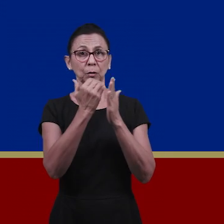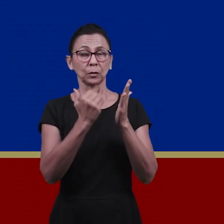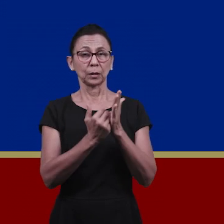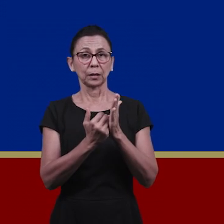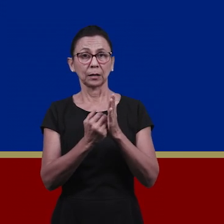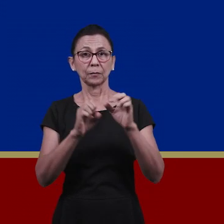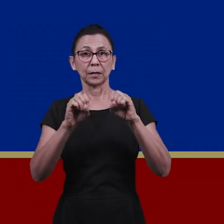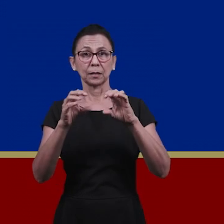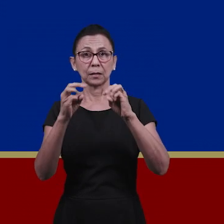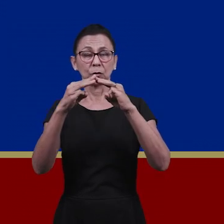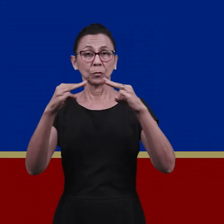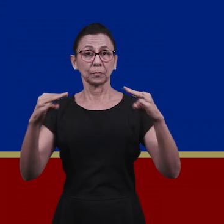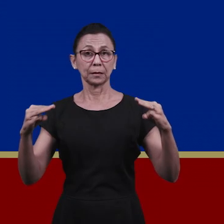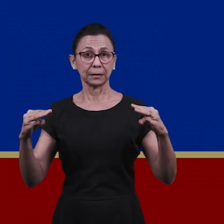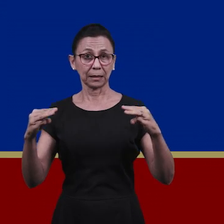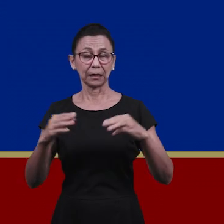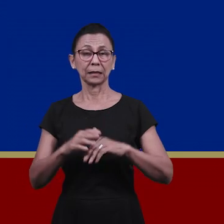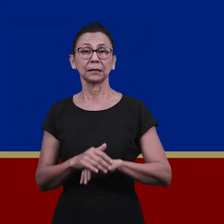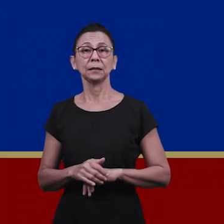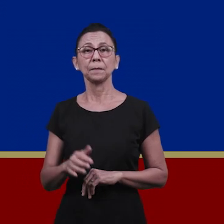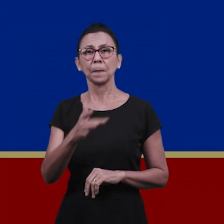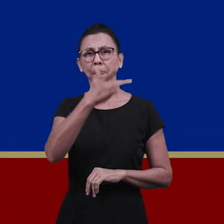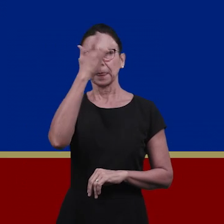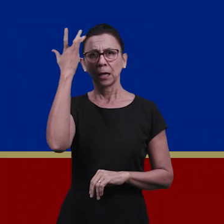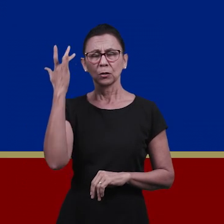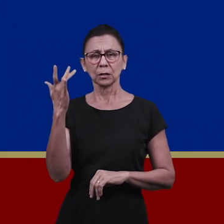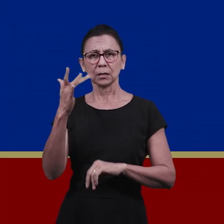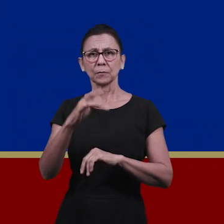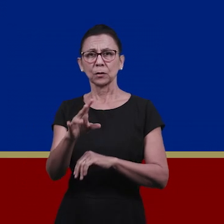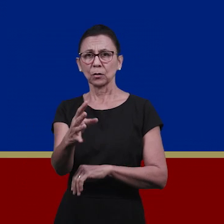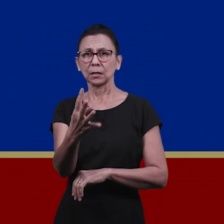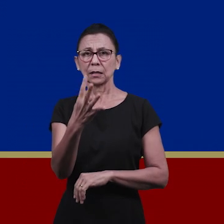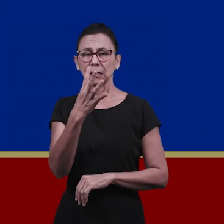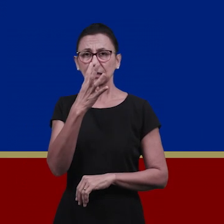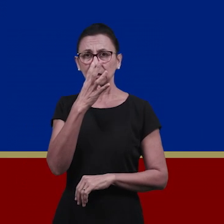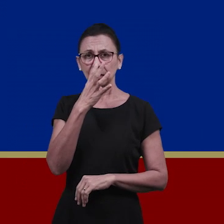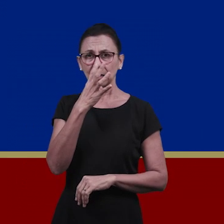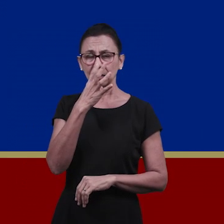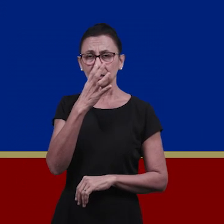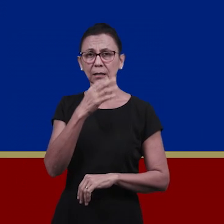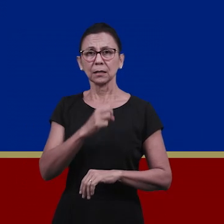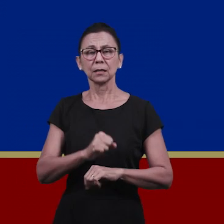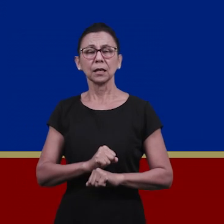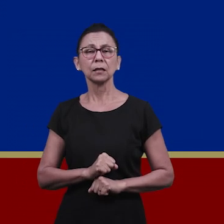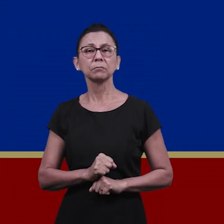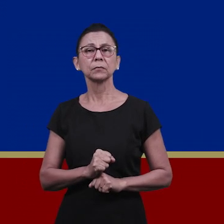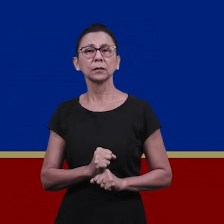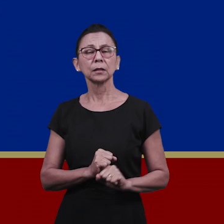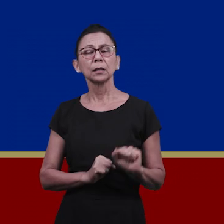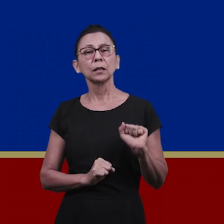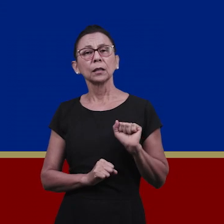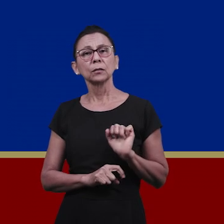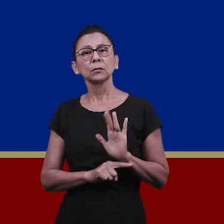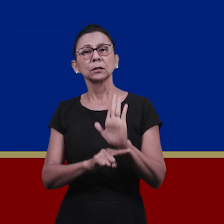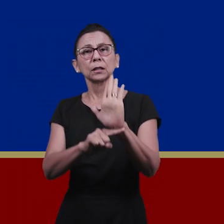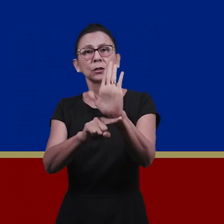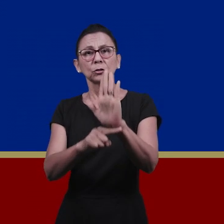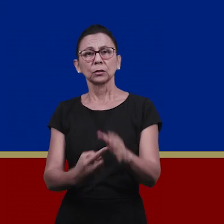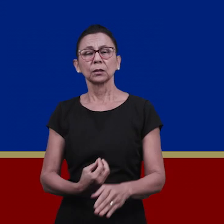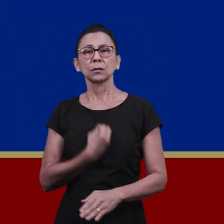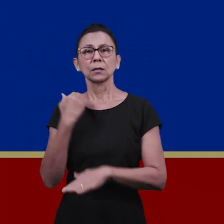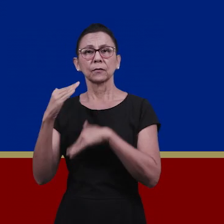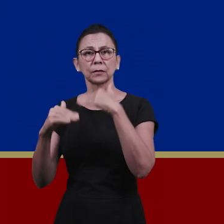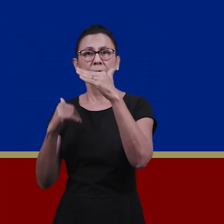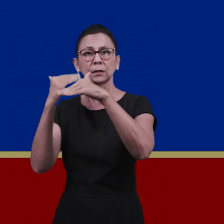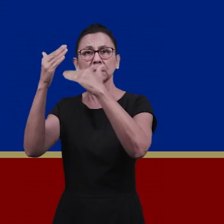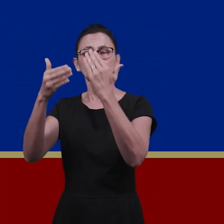la sémence apporte un environnement propice pour pousser dans nos cœurs et porter des